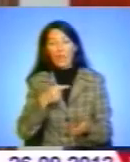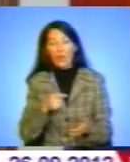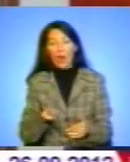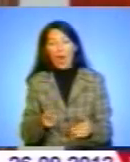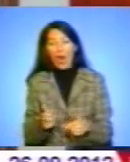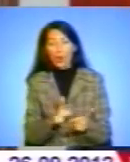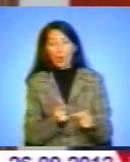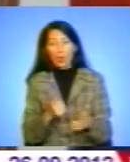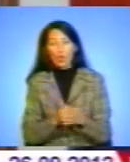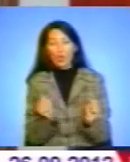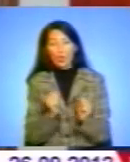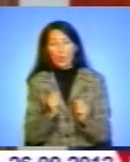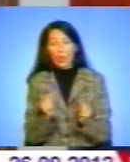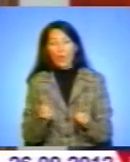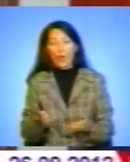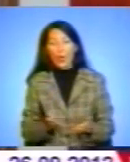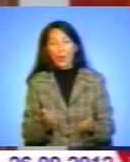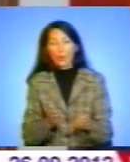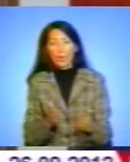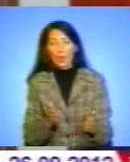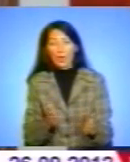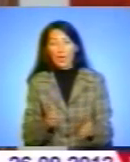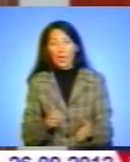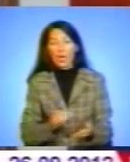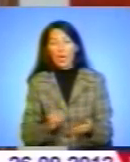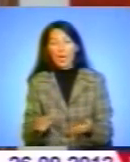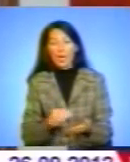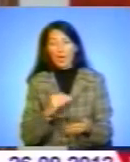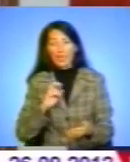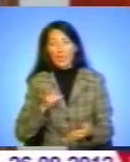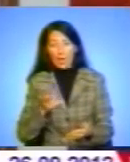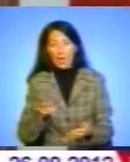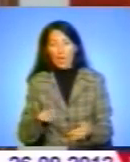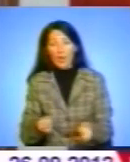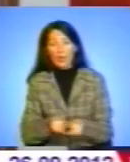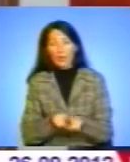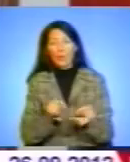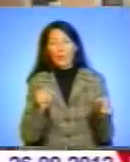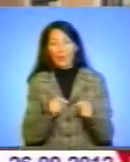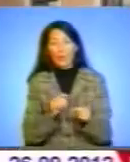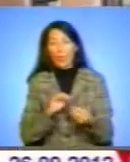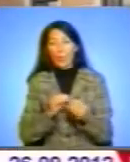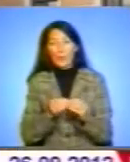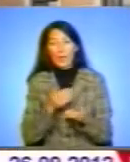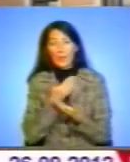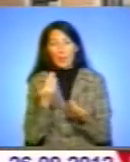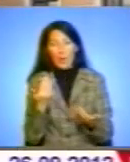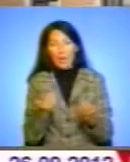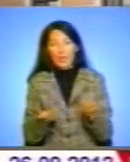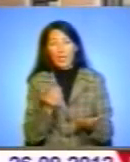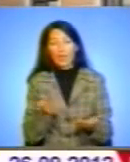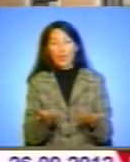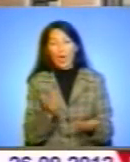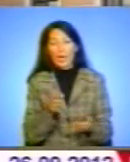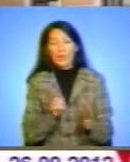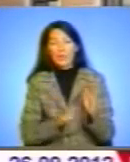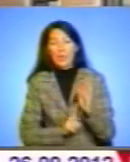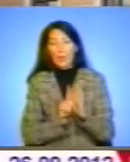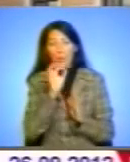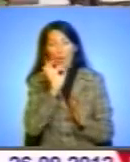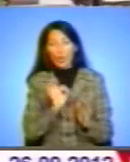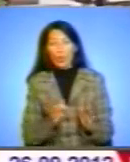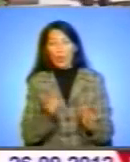зимового утримання доріг і тротуарів, як МШЕТ, так і ЖЕКи. Тому, відповідно, проблем особливих немає. Навіть якщо температура повітря у